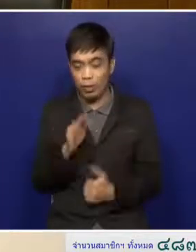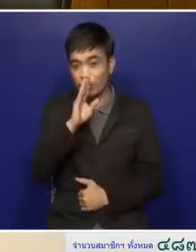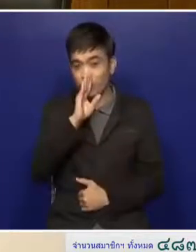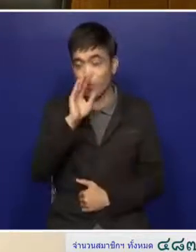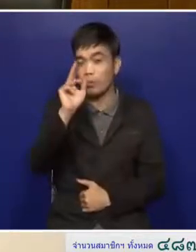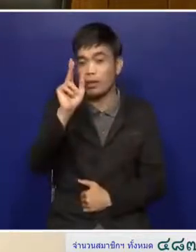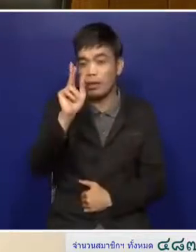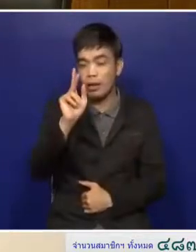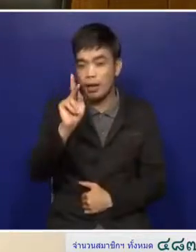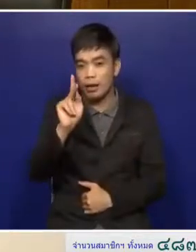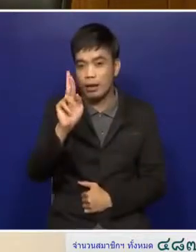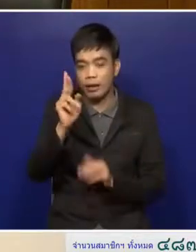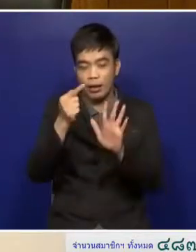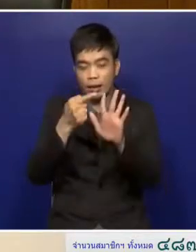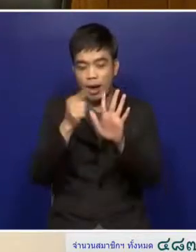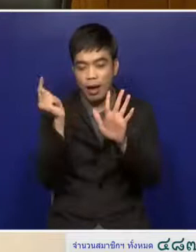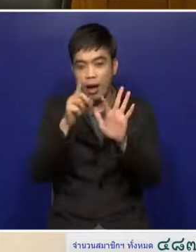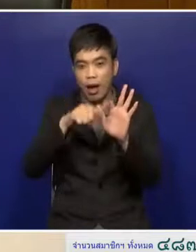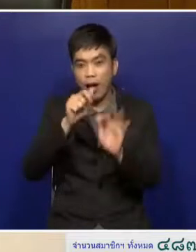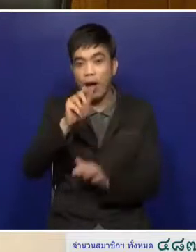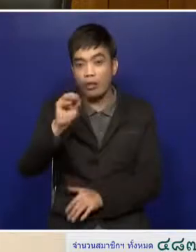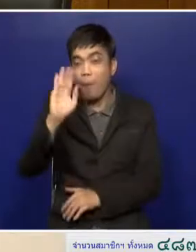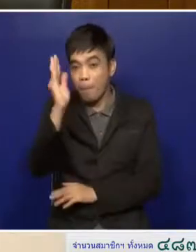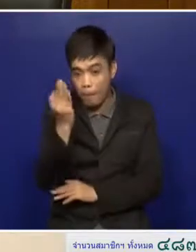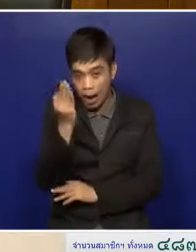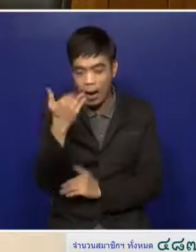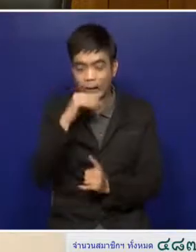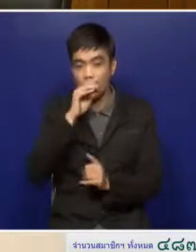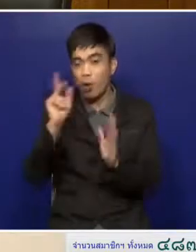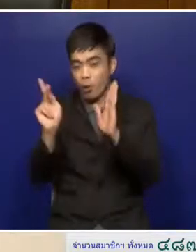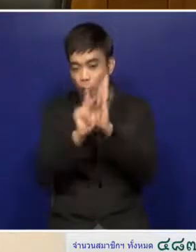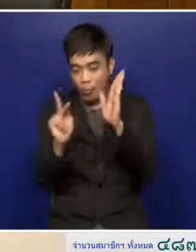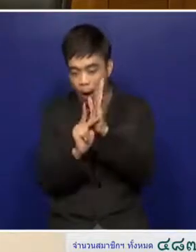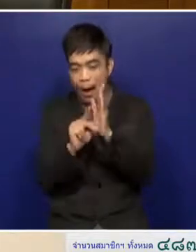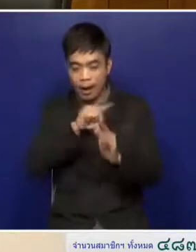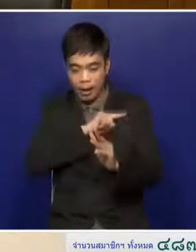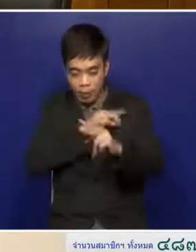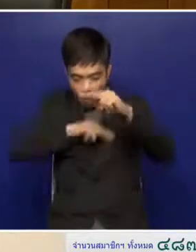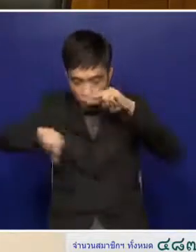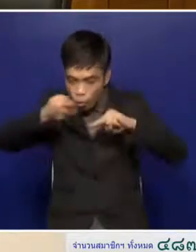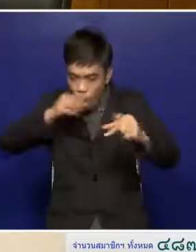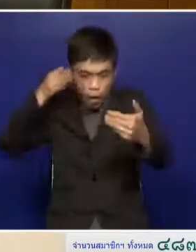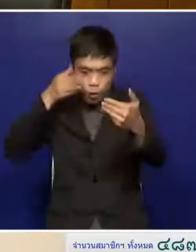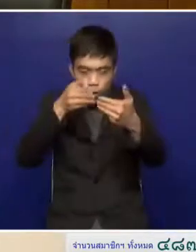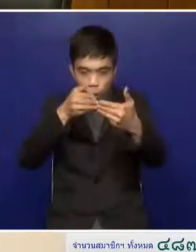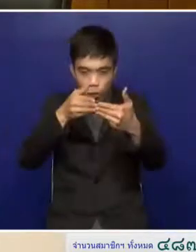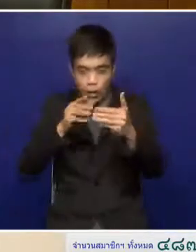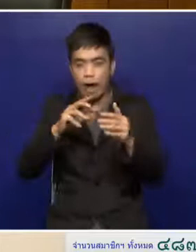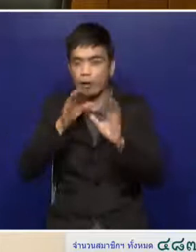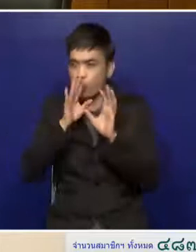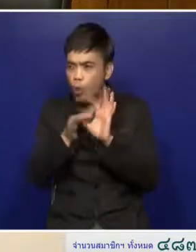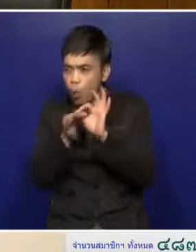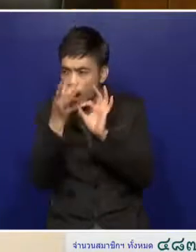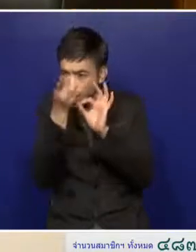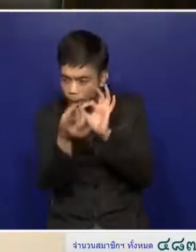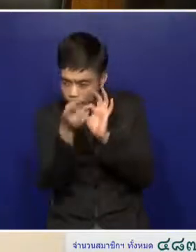ะของพืชกระท่อมแล้วเราก็สามารถที่จะใส่ปัญหาข้อห่วงใยไว้ในกฎหมายฉบับนี้ได้